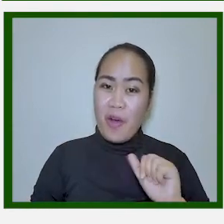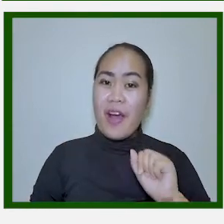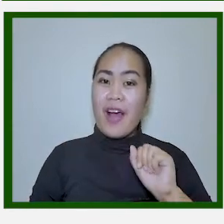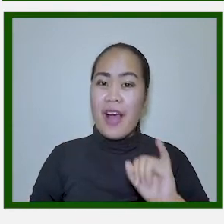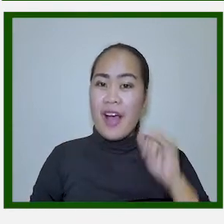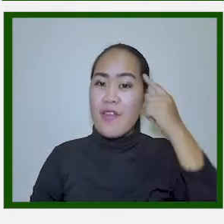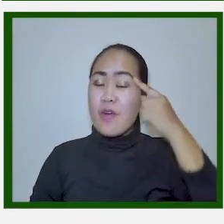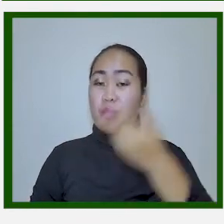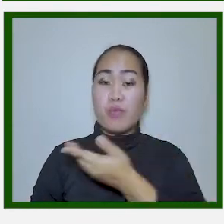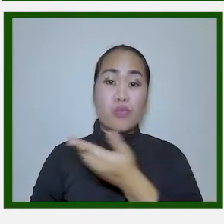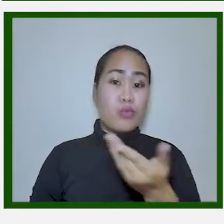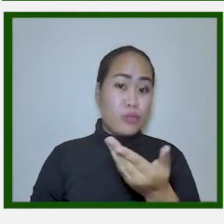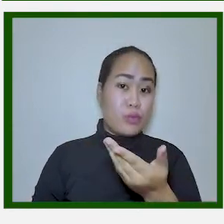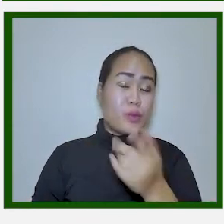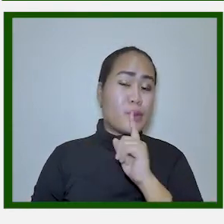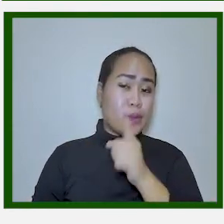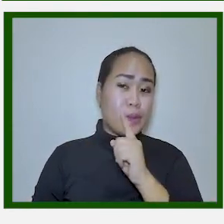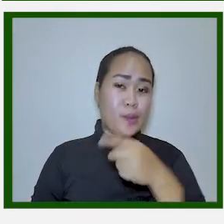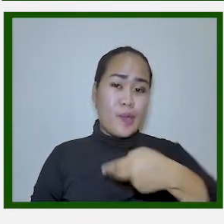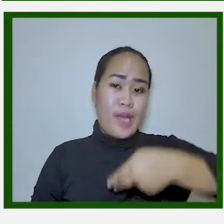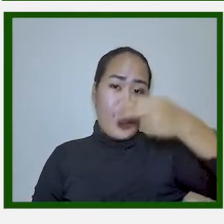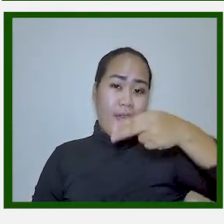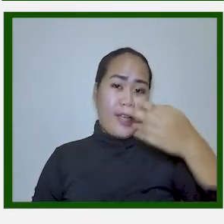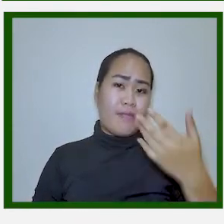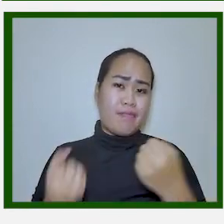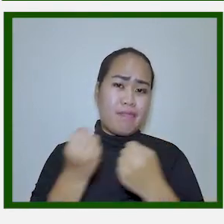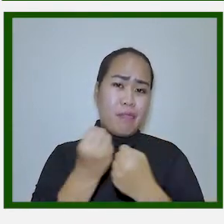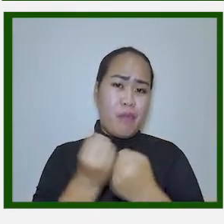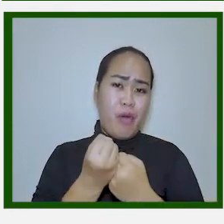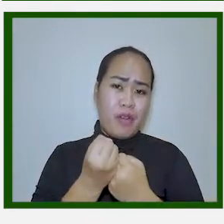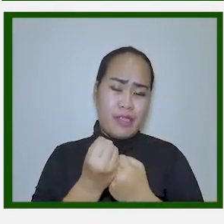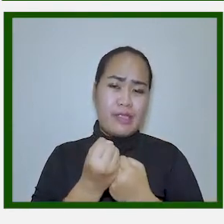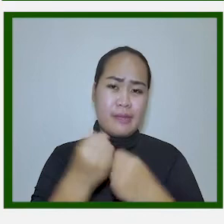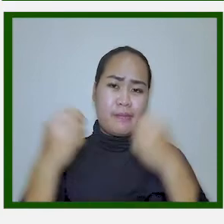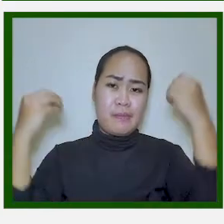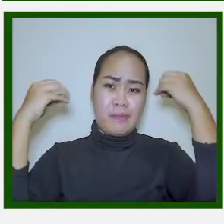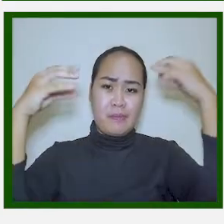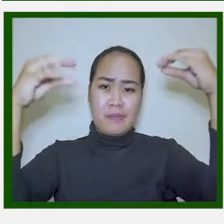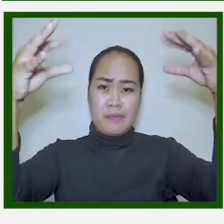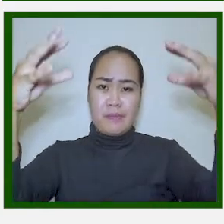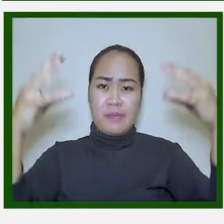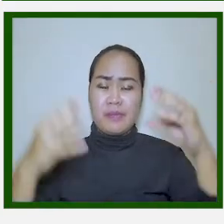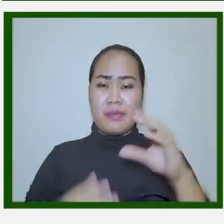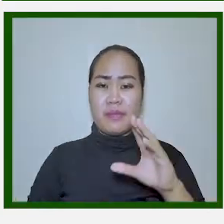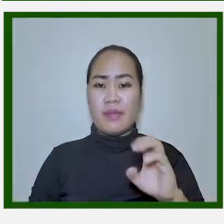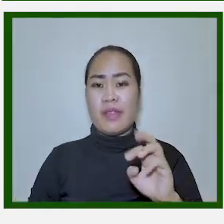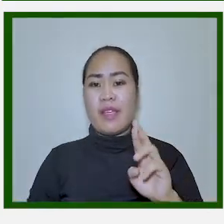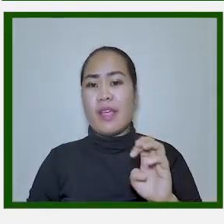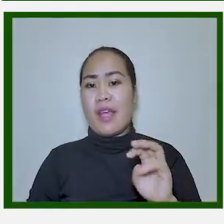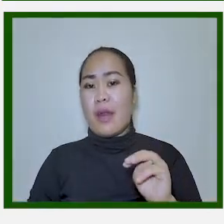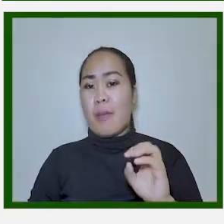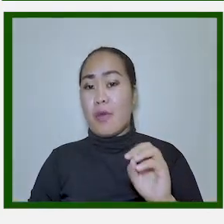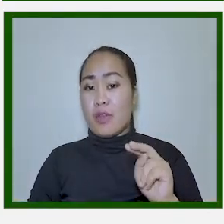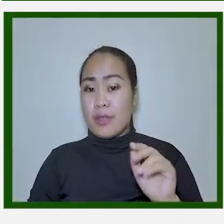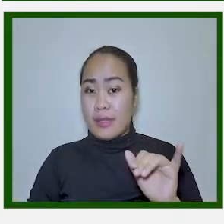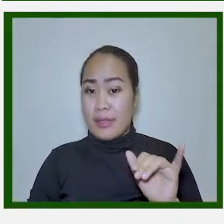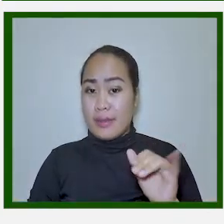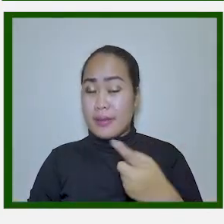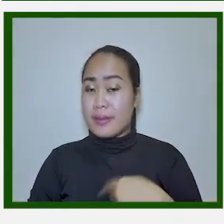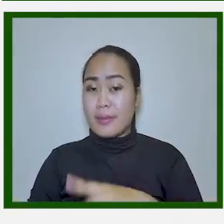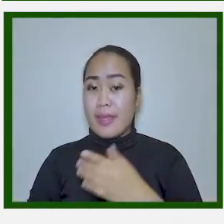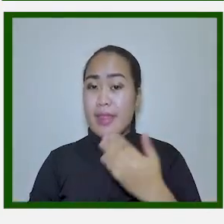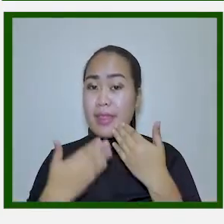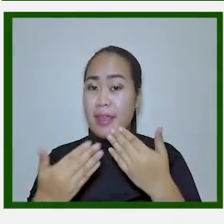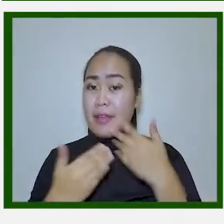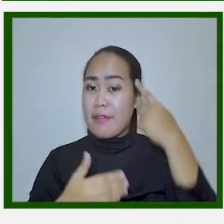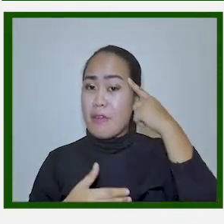ito. And kami nagpapasalamat sa mga dumalo rin na mga bisita mula sa Pasig at Mandaluyong LGU.